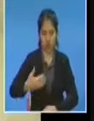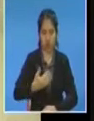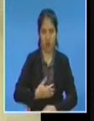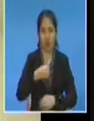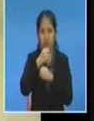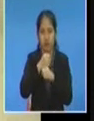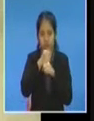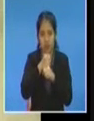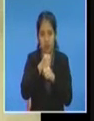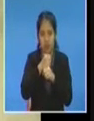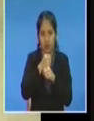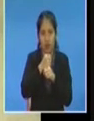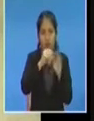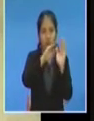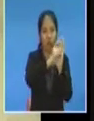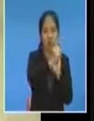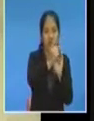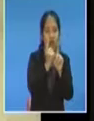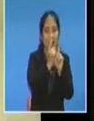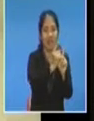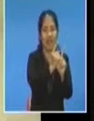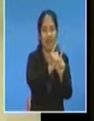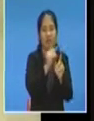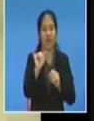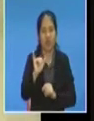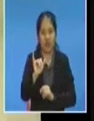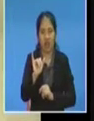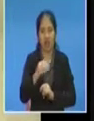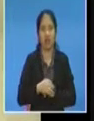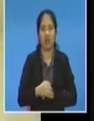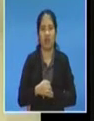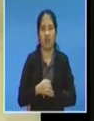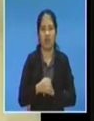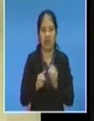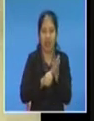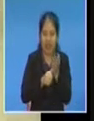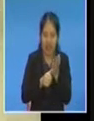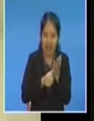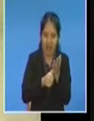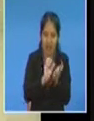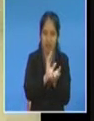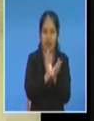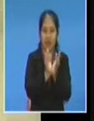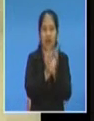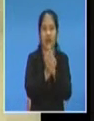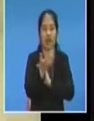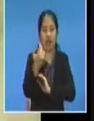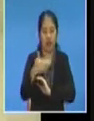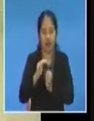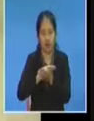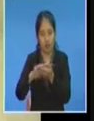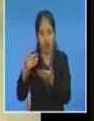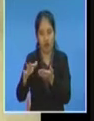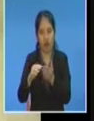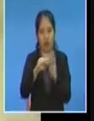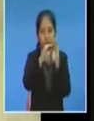ครับเราแก้ปัญหาเรื่องสุขภาพได้แล้วเราต้องจัดเข้ามาเข้าระบบงานครับต้อง